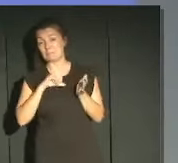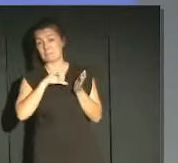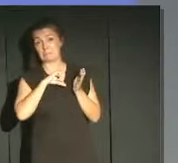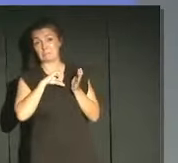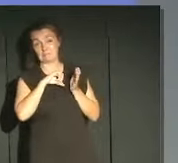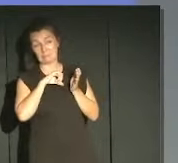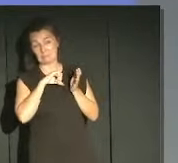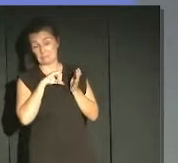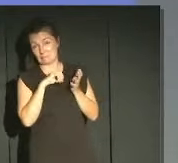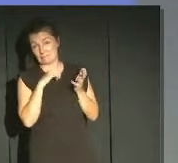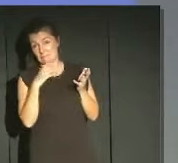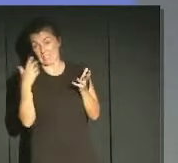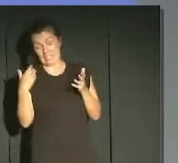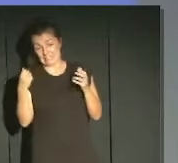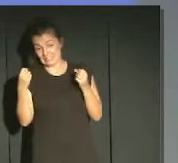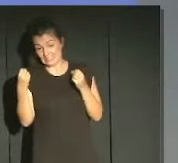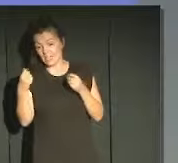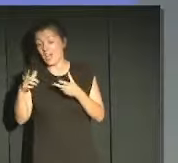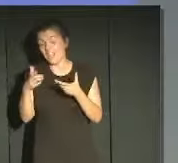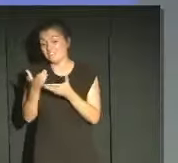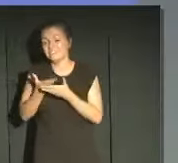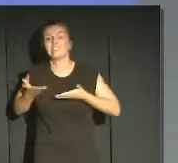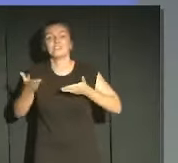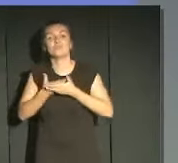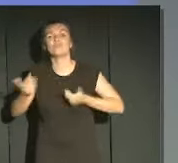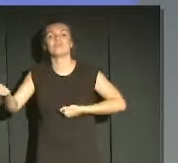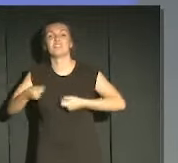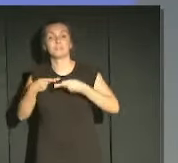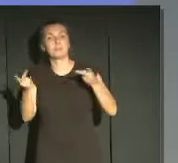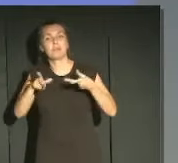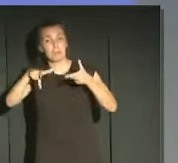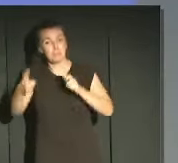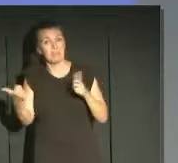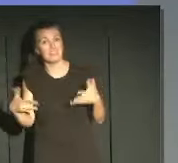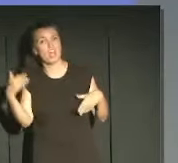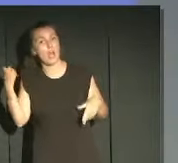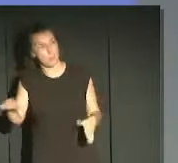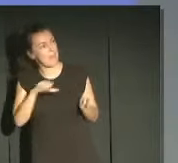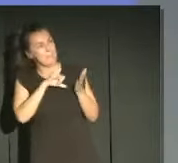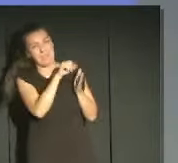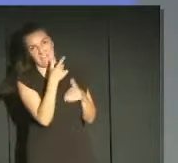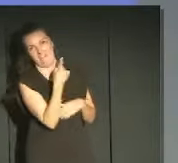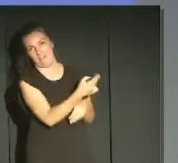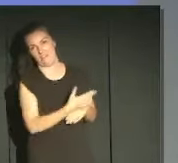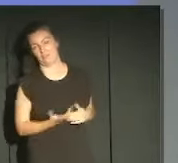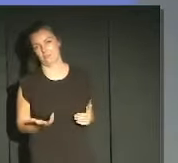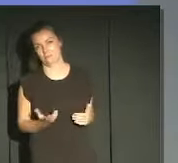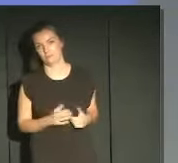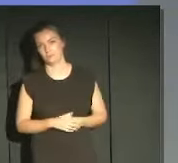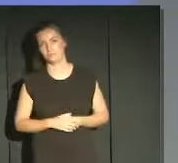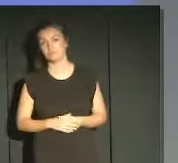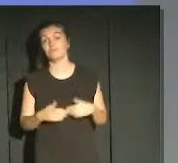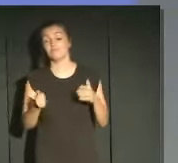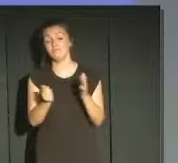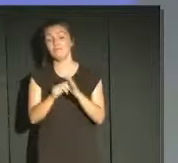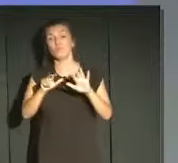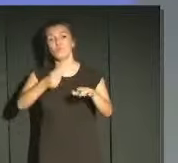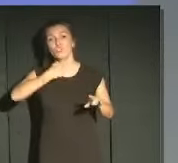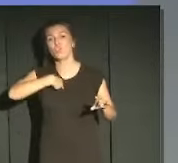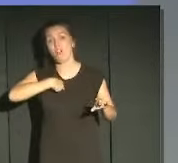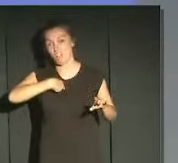public sont déjà les plus délabrés et c'est pour ça que voter pour notre liste le 8 juin c'est aussi